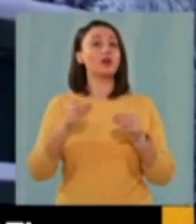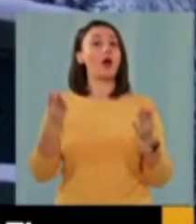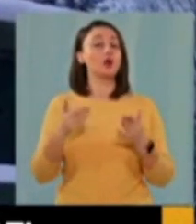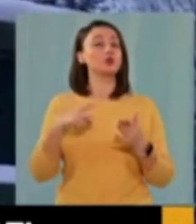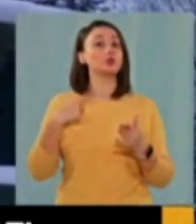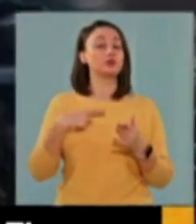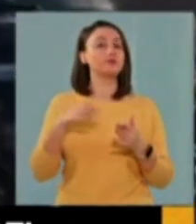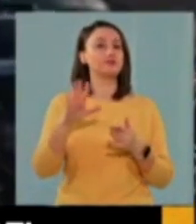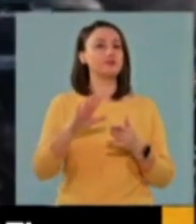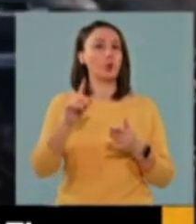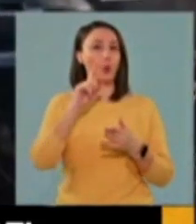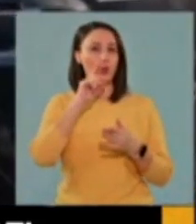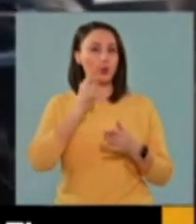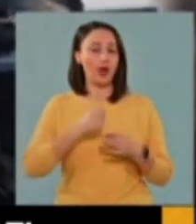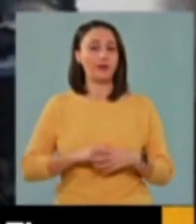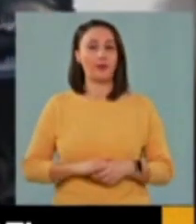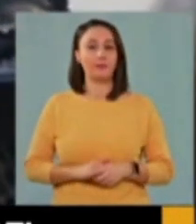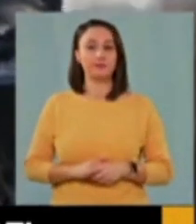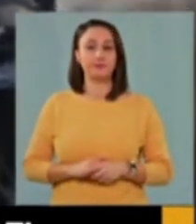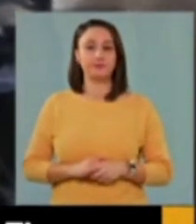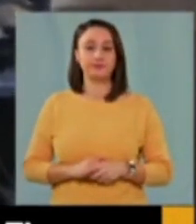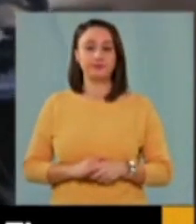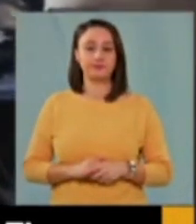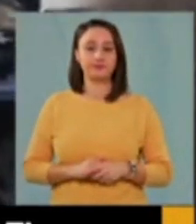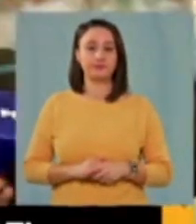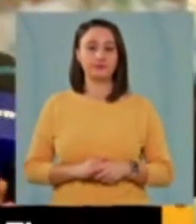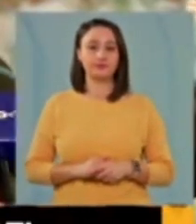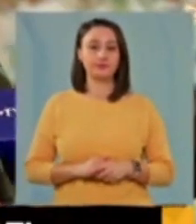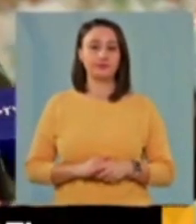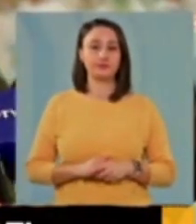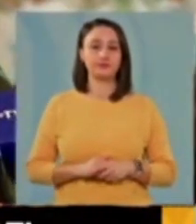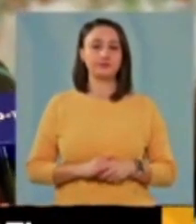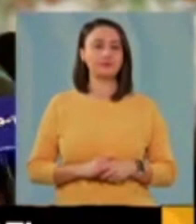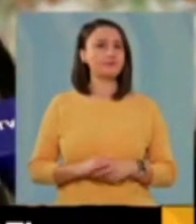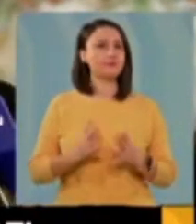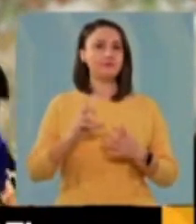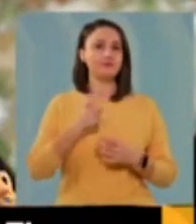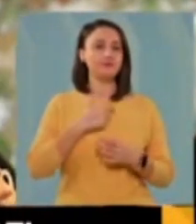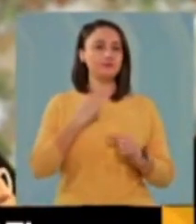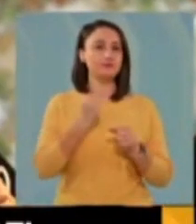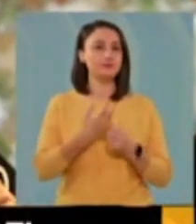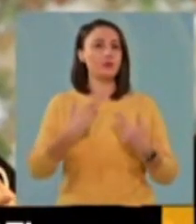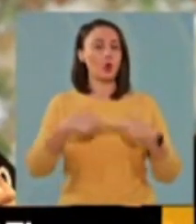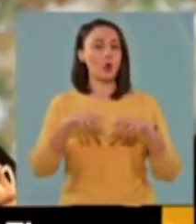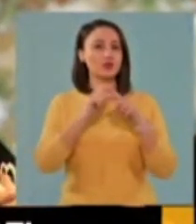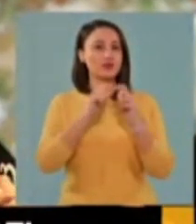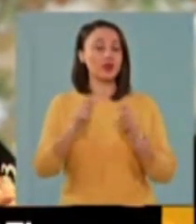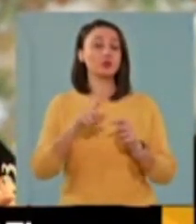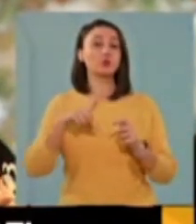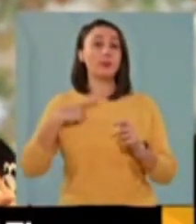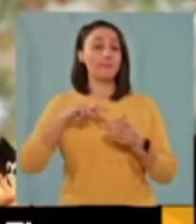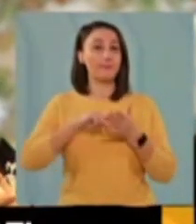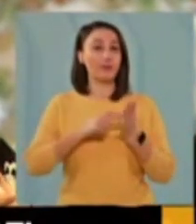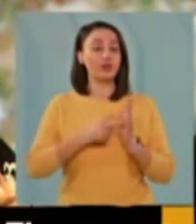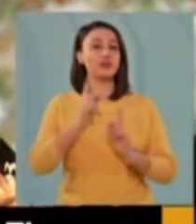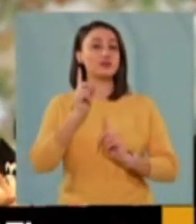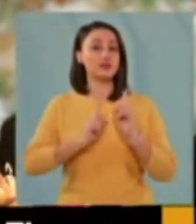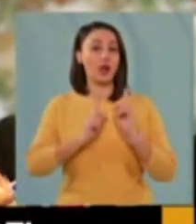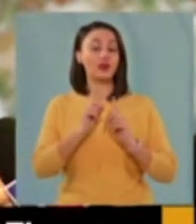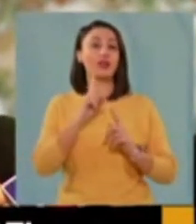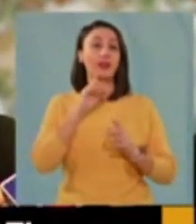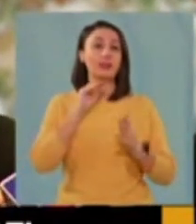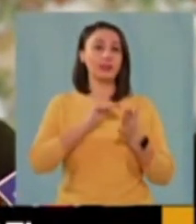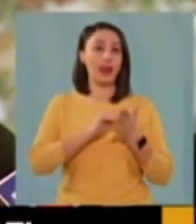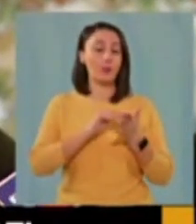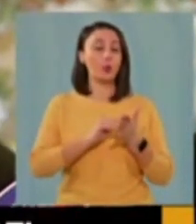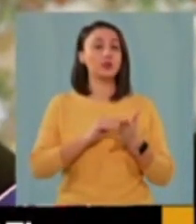află pe teritoriul Ucrainei. Românii care se află pe teritoriul Ucrainei, ce poate face țara noastră? Nu suntem pregătiți ca în cazul în care este